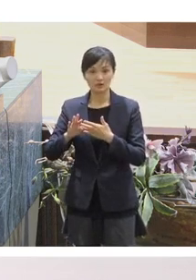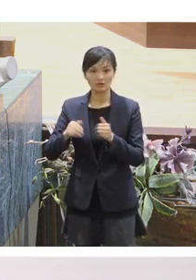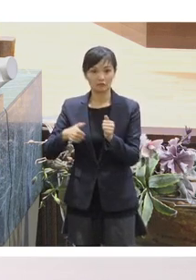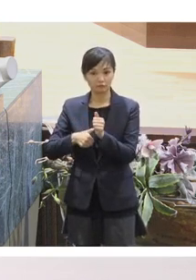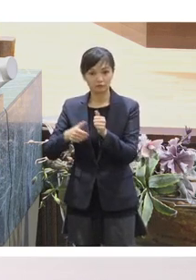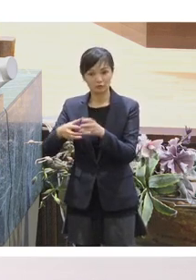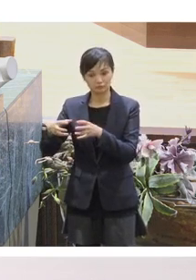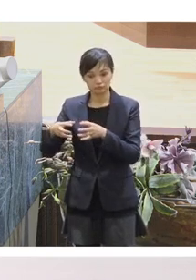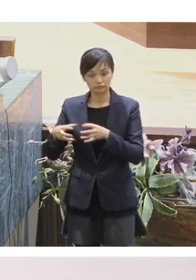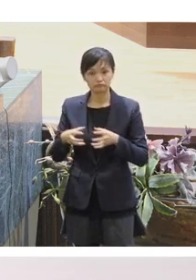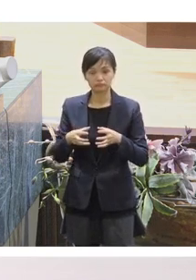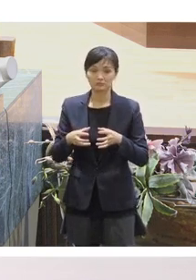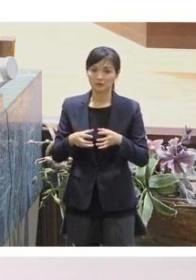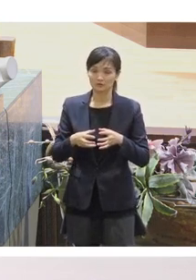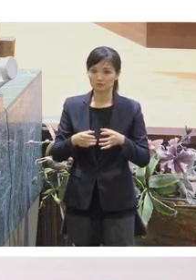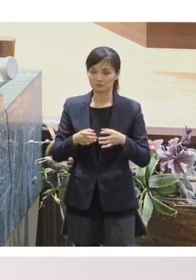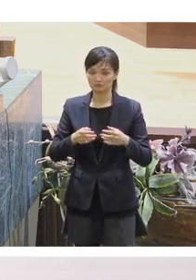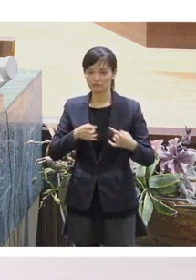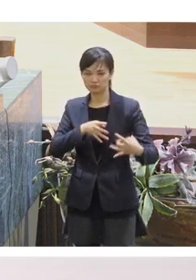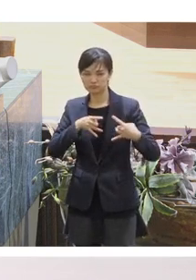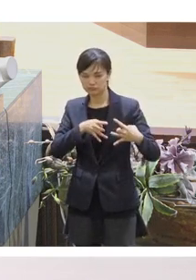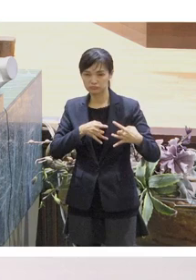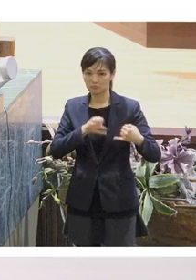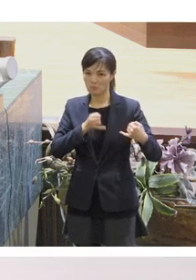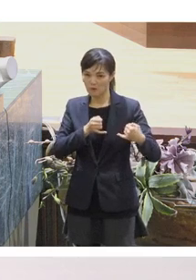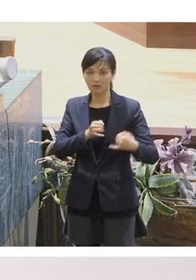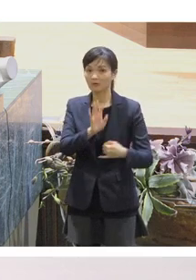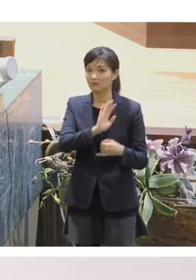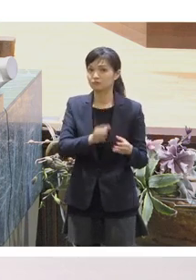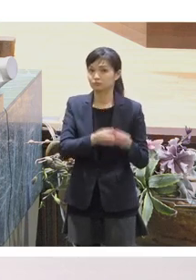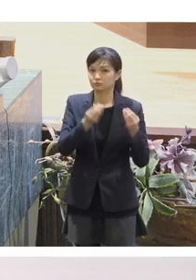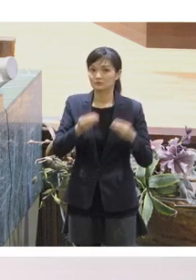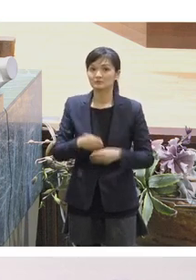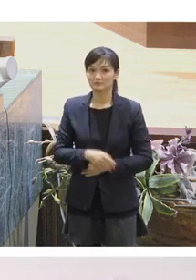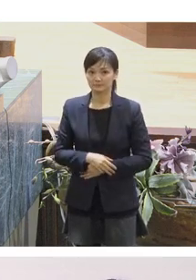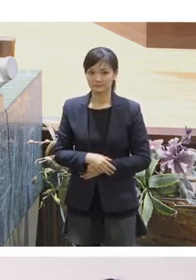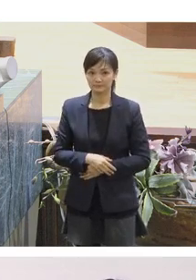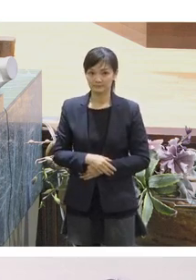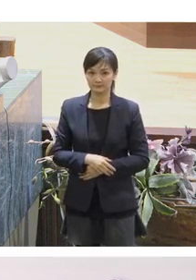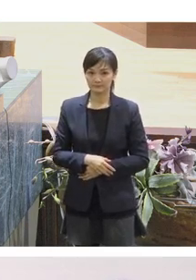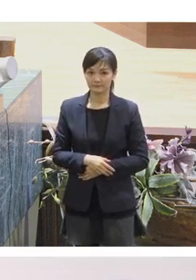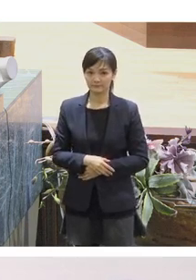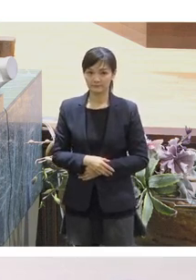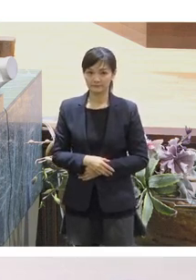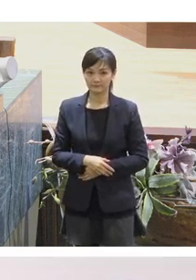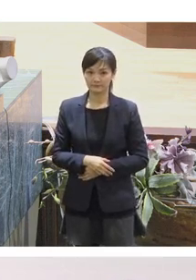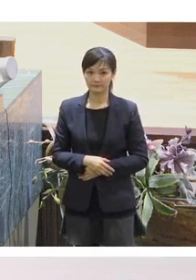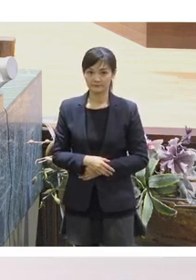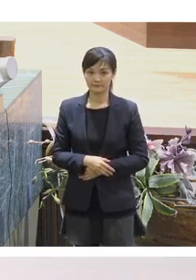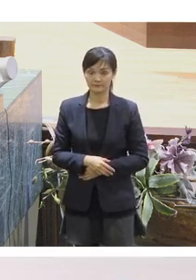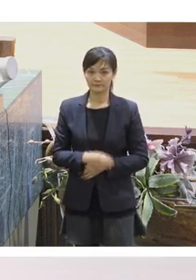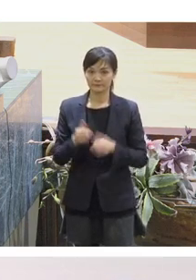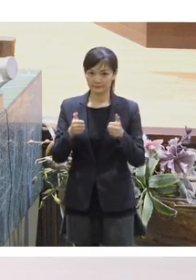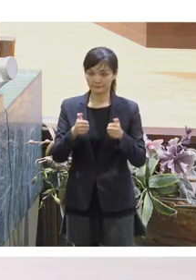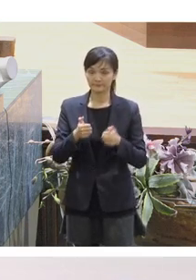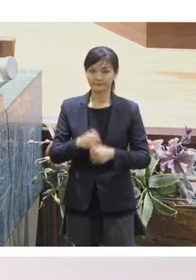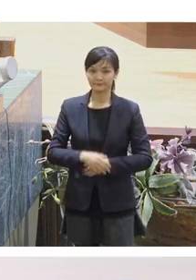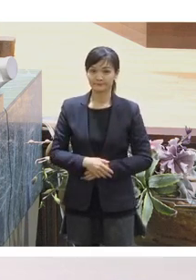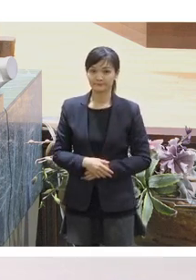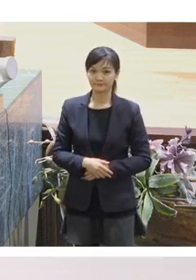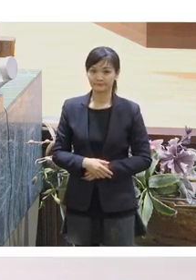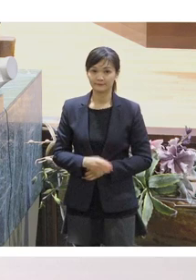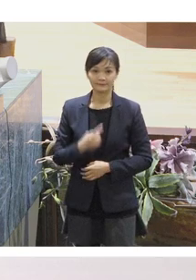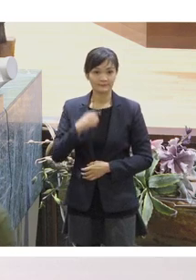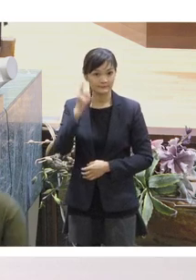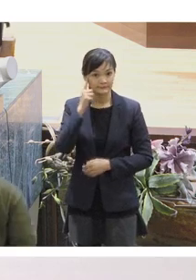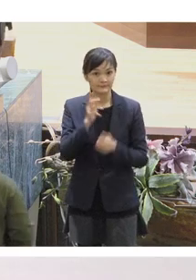去那边近身肉搏。我觉得这个对公务人员也是一个消耗。以上。 好，谢谢唐凤。我